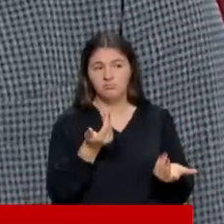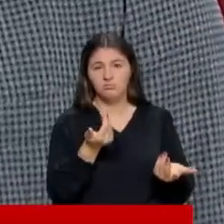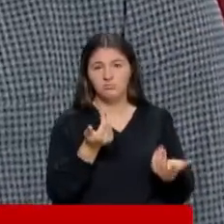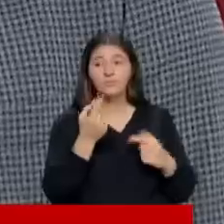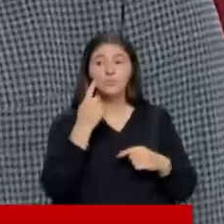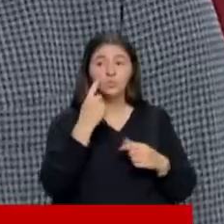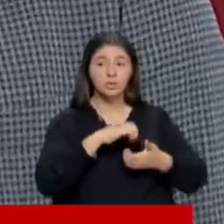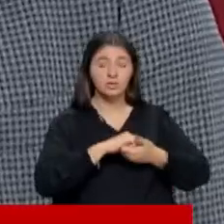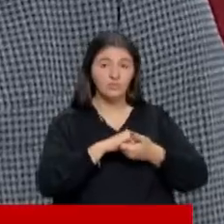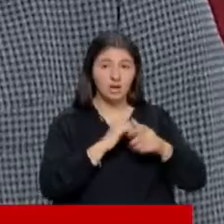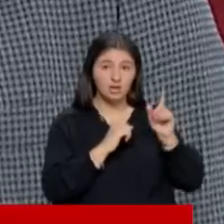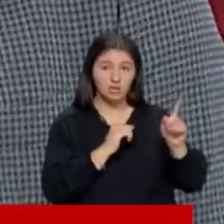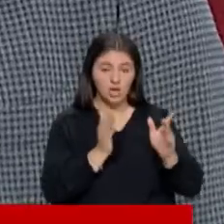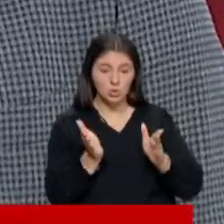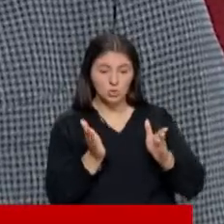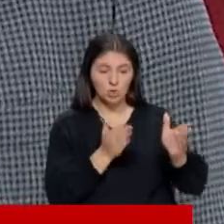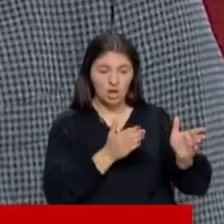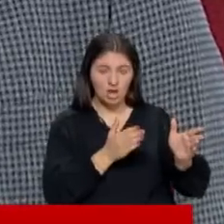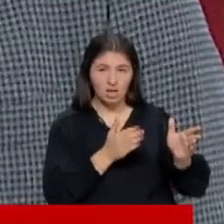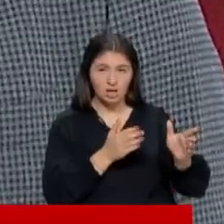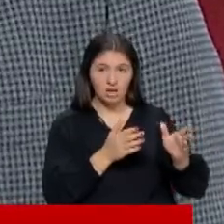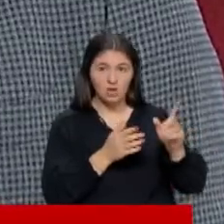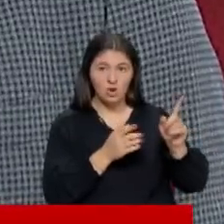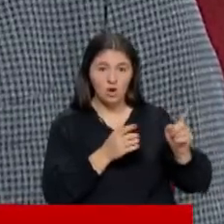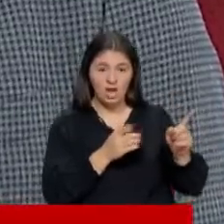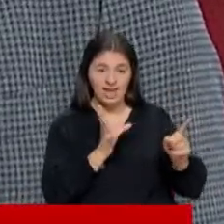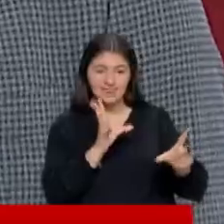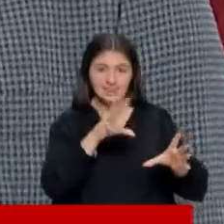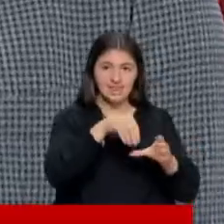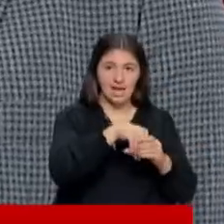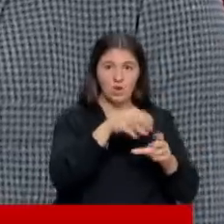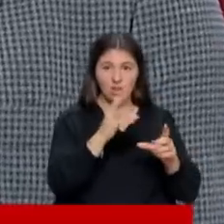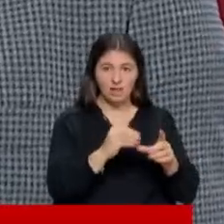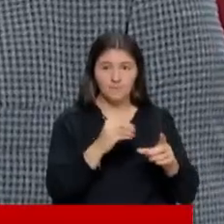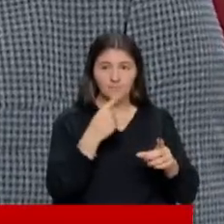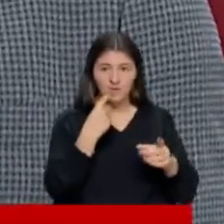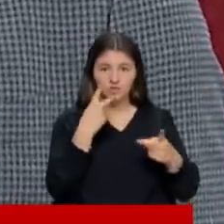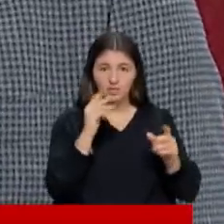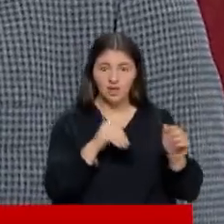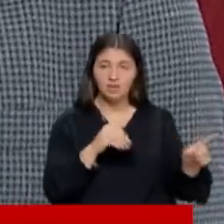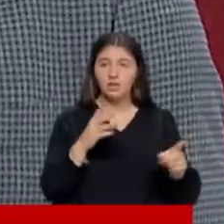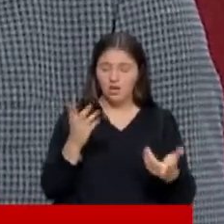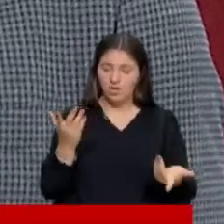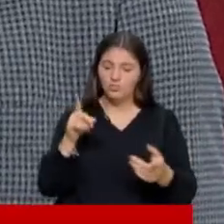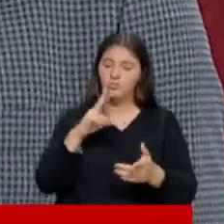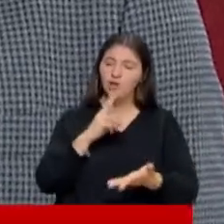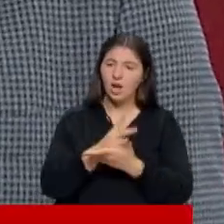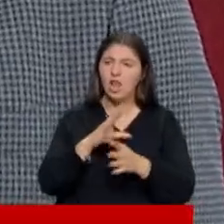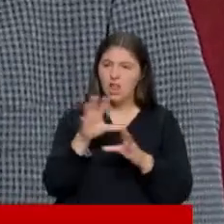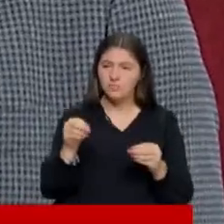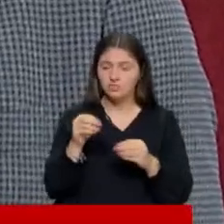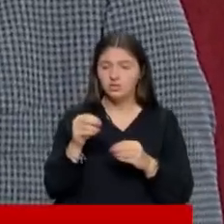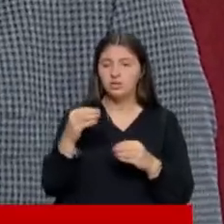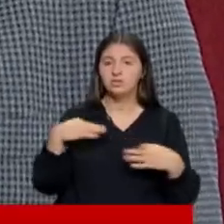Cumhur ittifakına yönelik Hani oraya dahil olan bütün bu kararlar bütün